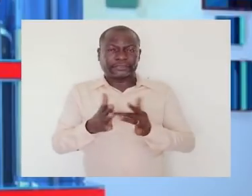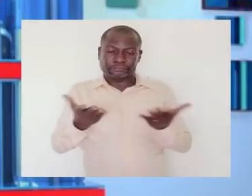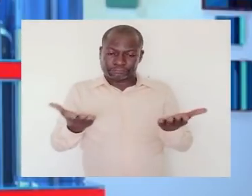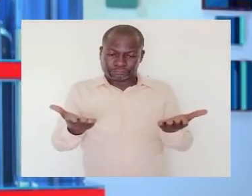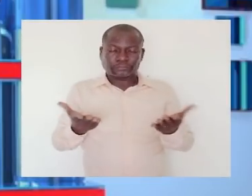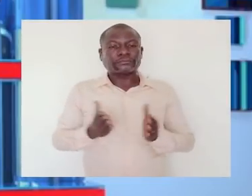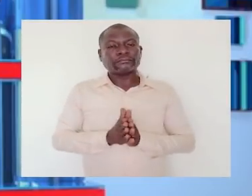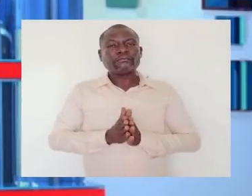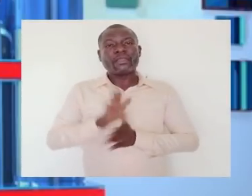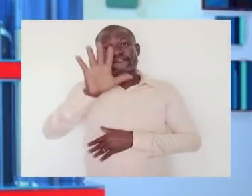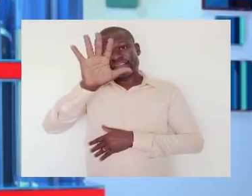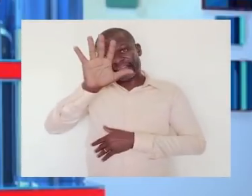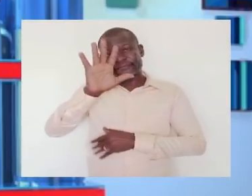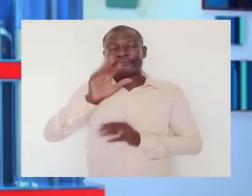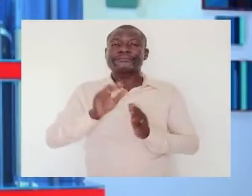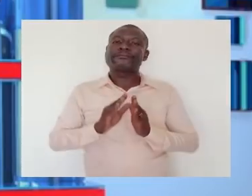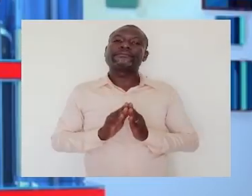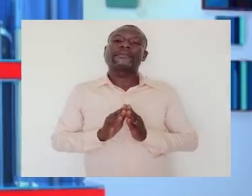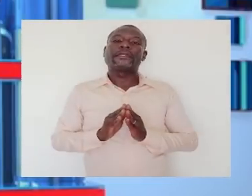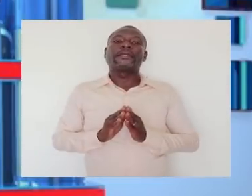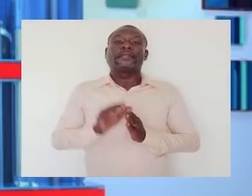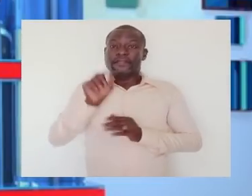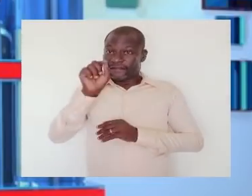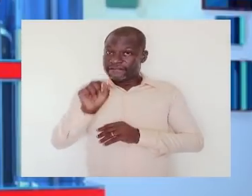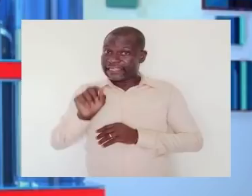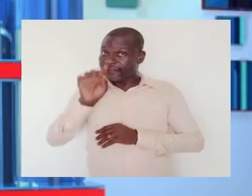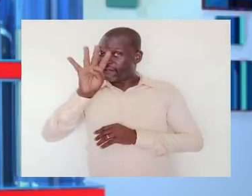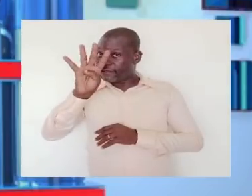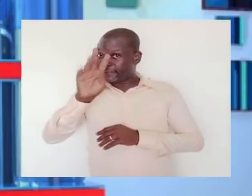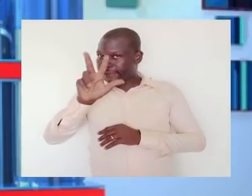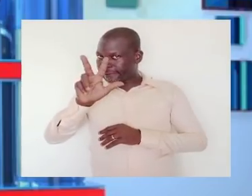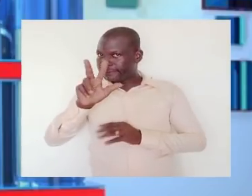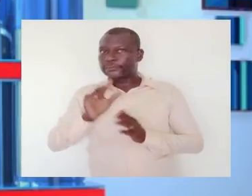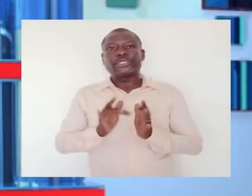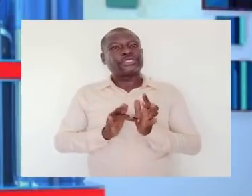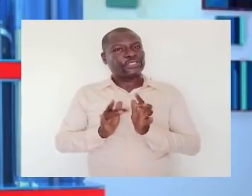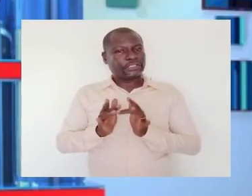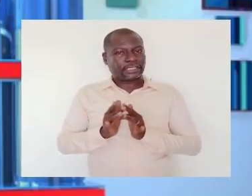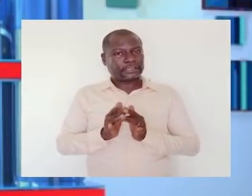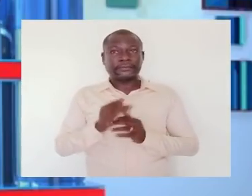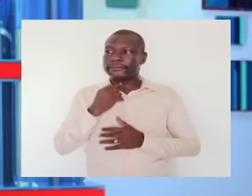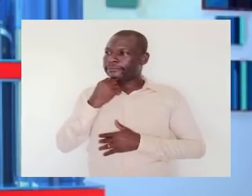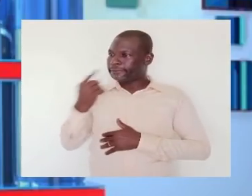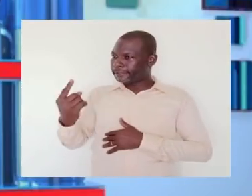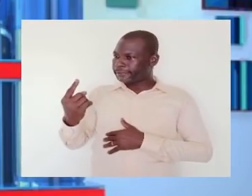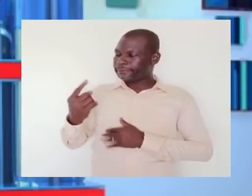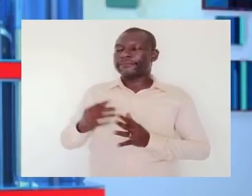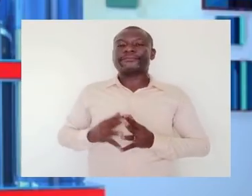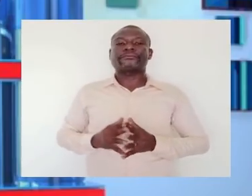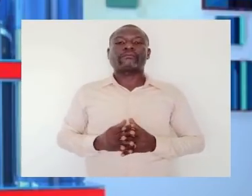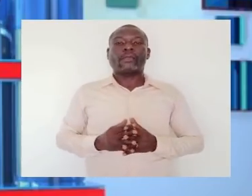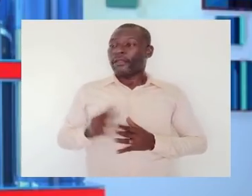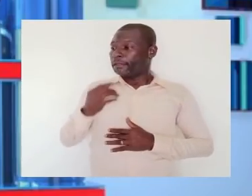yesu no edi na chi no Matthew 5 verse 43 ye wura yesu kristo na nimu asem